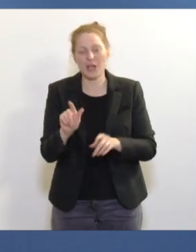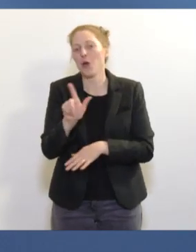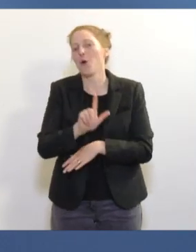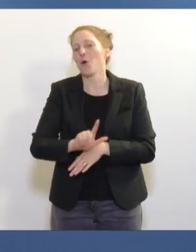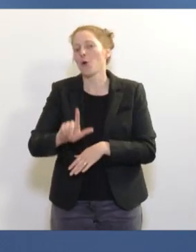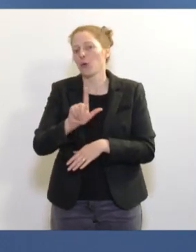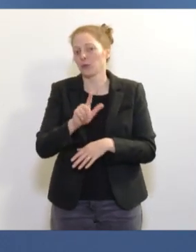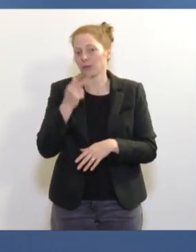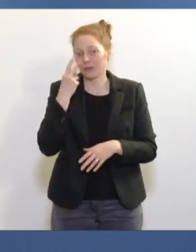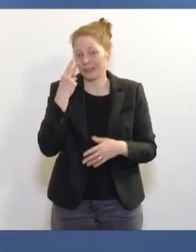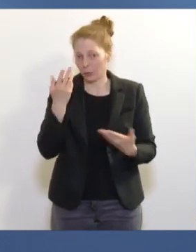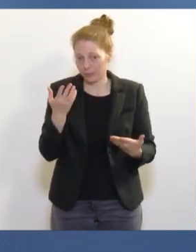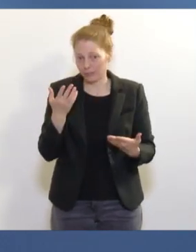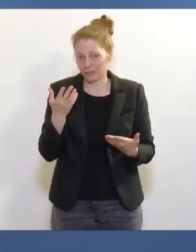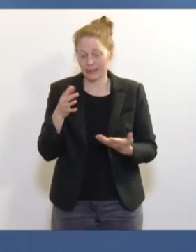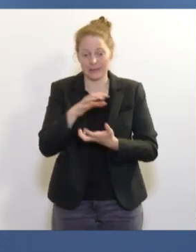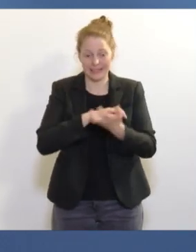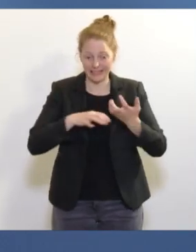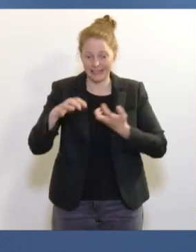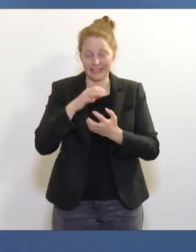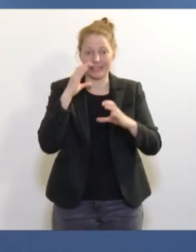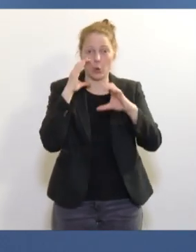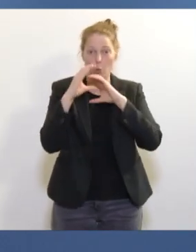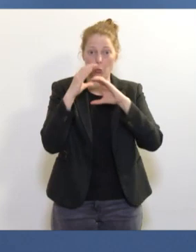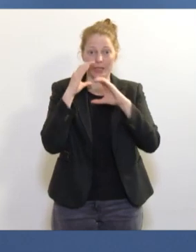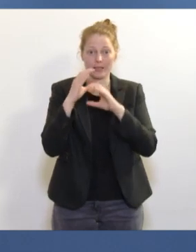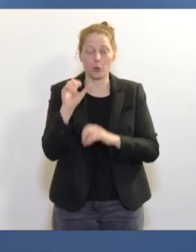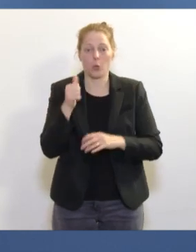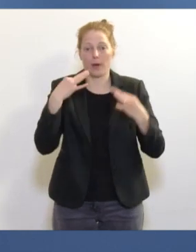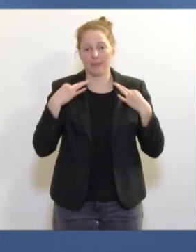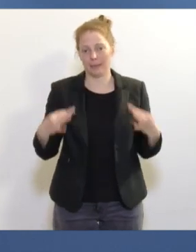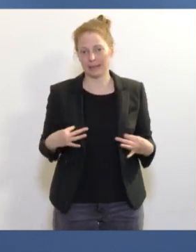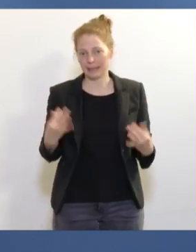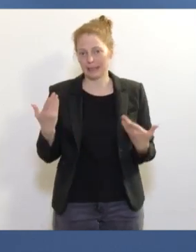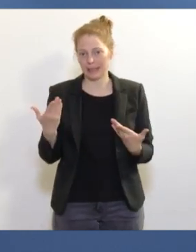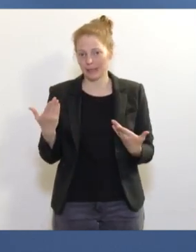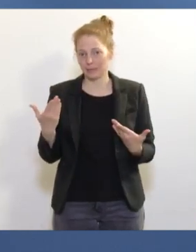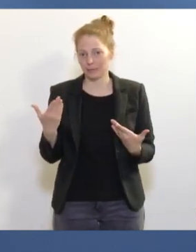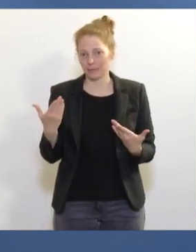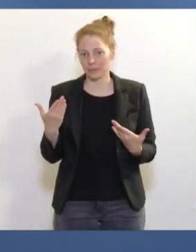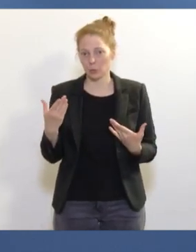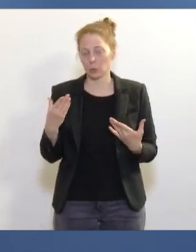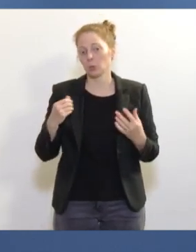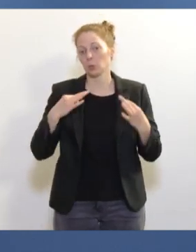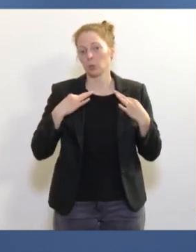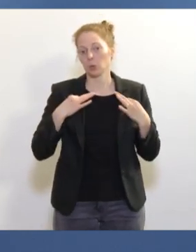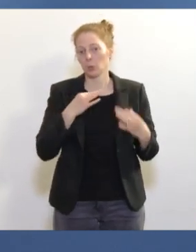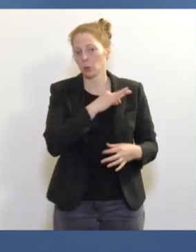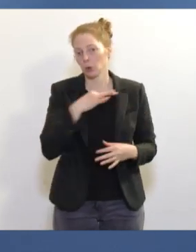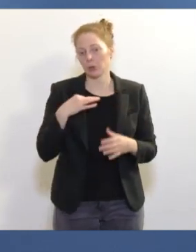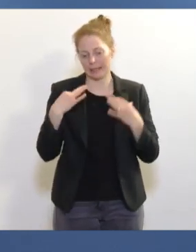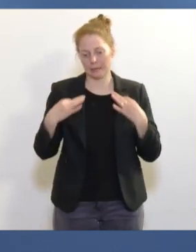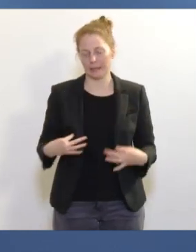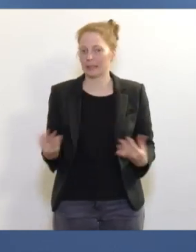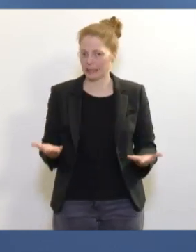Lützebüsch, dass die Hauptkrisenkommunikation vom Premierminister gemerkt hat, dass assistiert von der Gesundheitsministerin. Ich